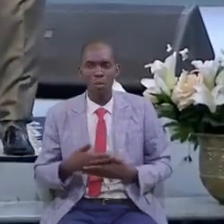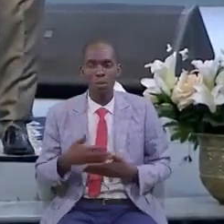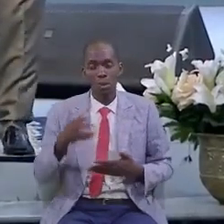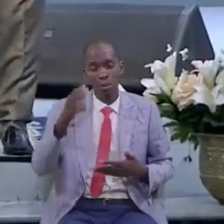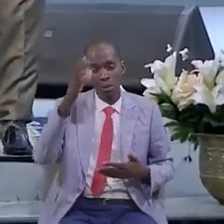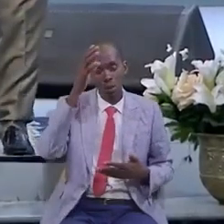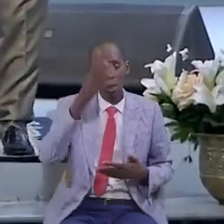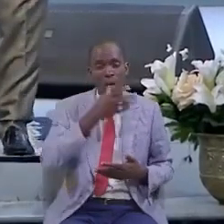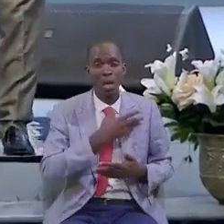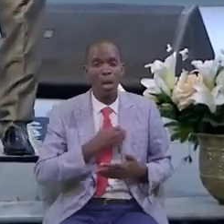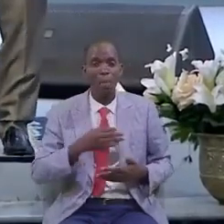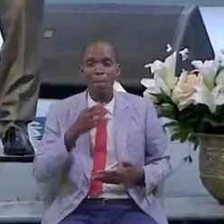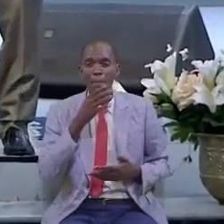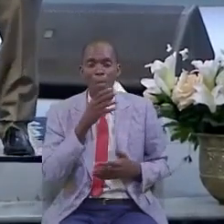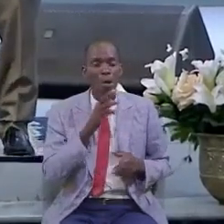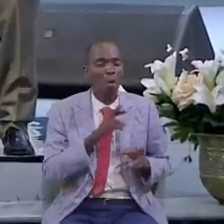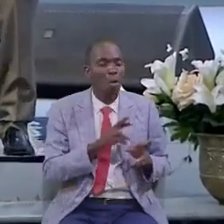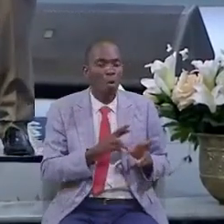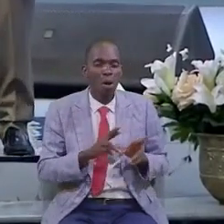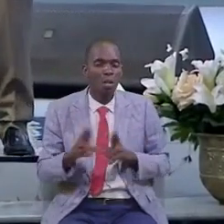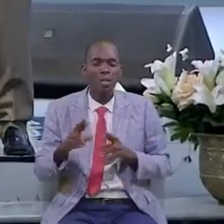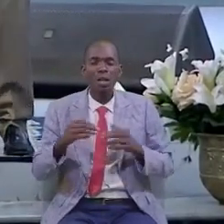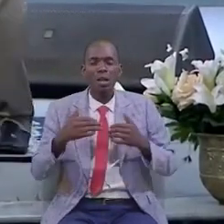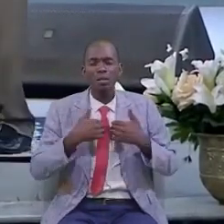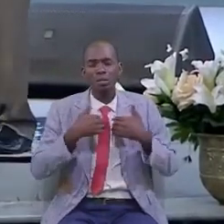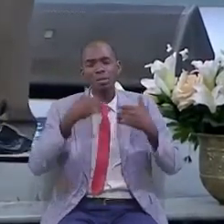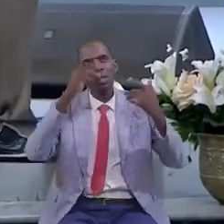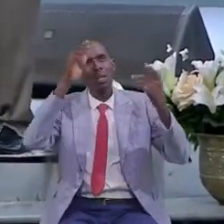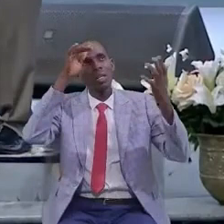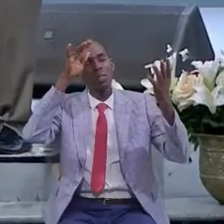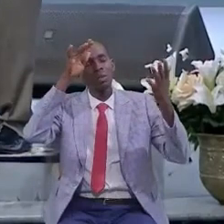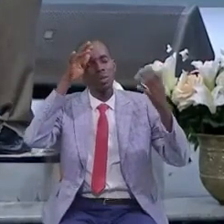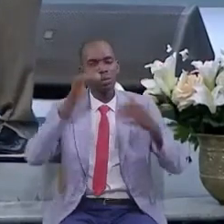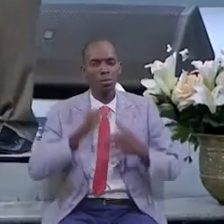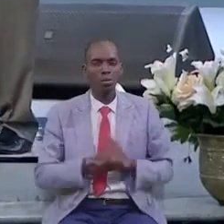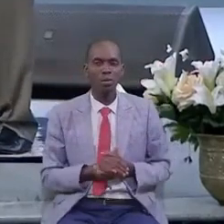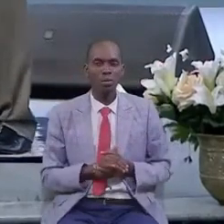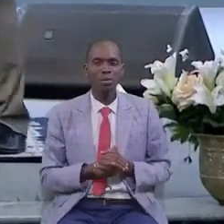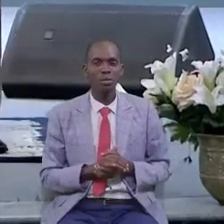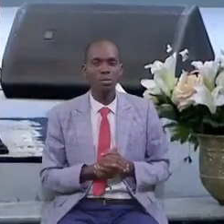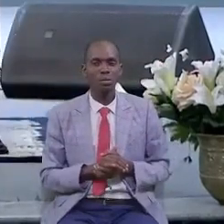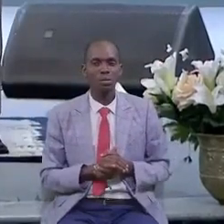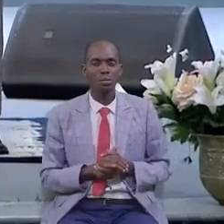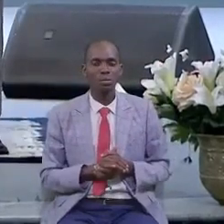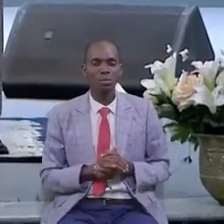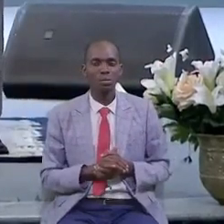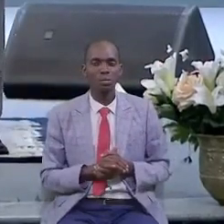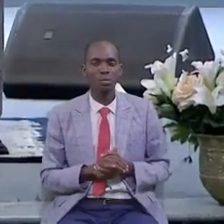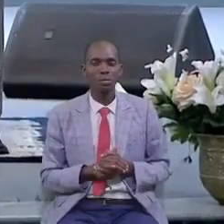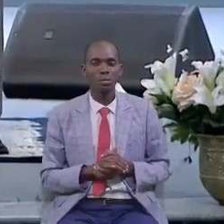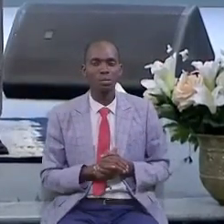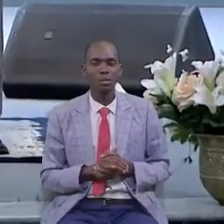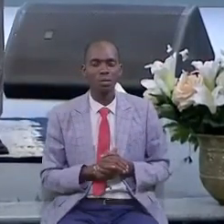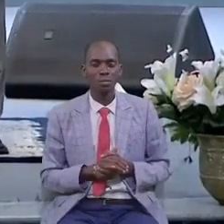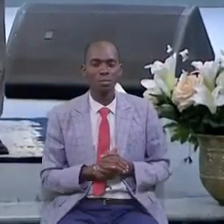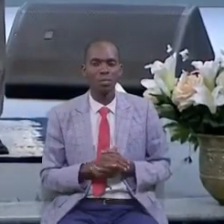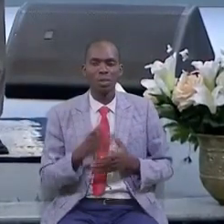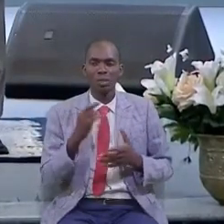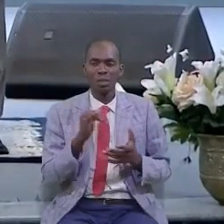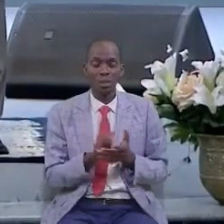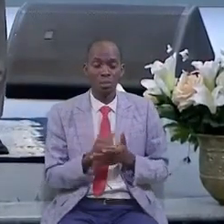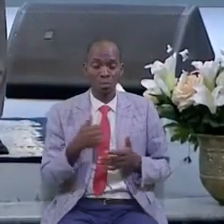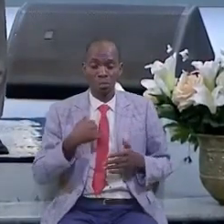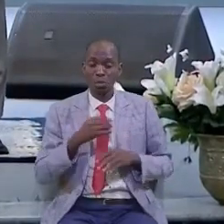already have a expectation. ఆ తండ్రిన తల్లికి ముందుగానే ఒక ఎదురు చూపు ఉంటుంది. The school I didn't go,